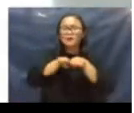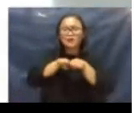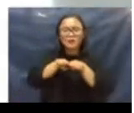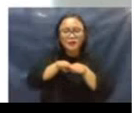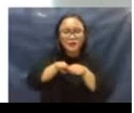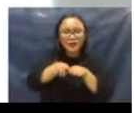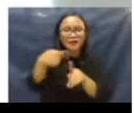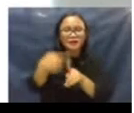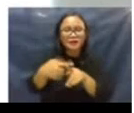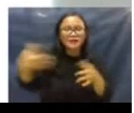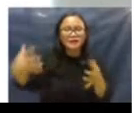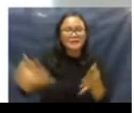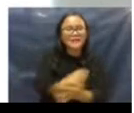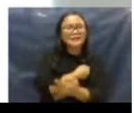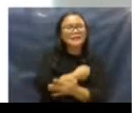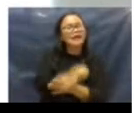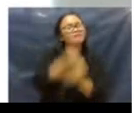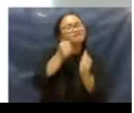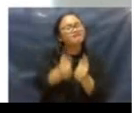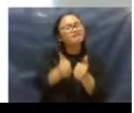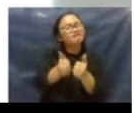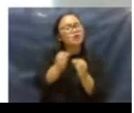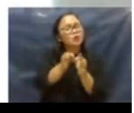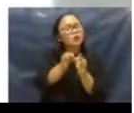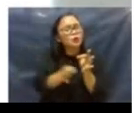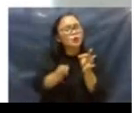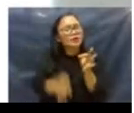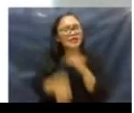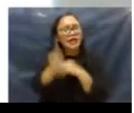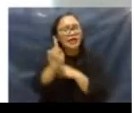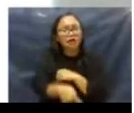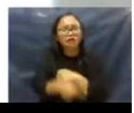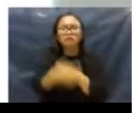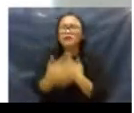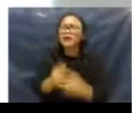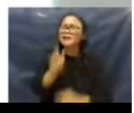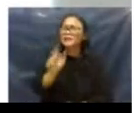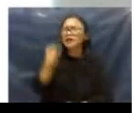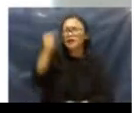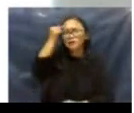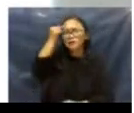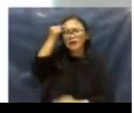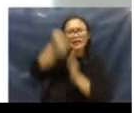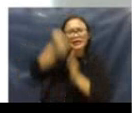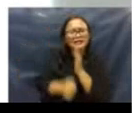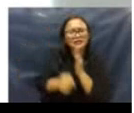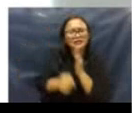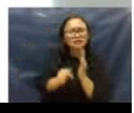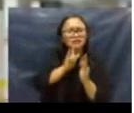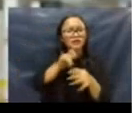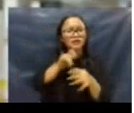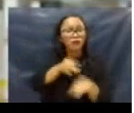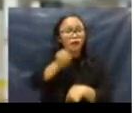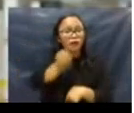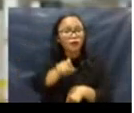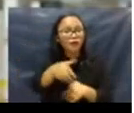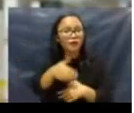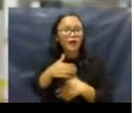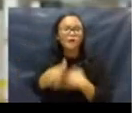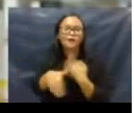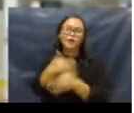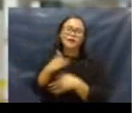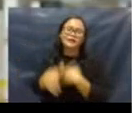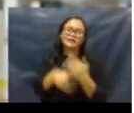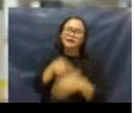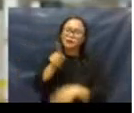menghasilkan solusi. Namun, untuk bisa memiliki pemikiran kritis, pastinya perlu proses.